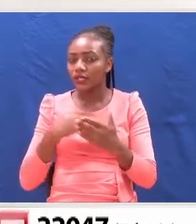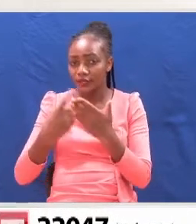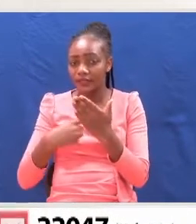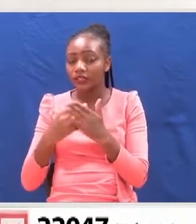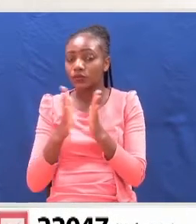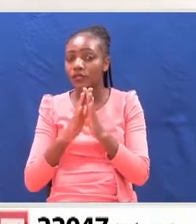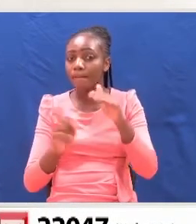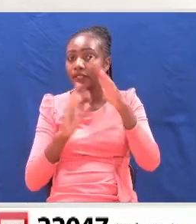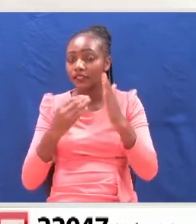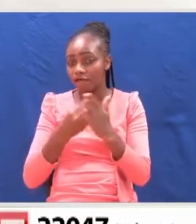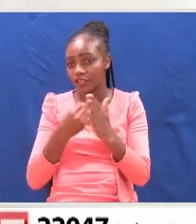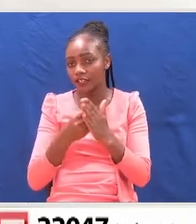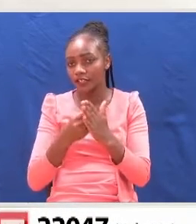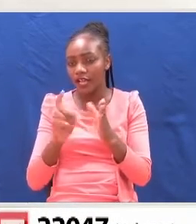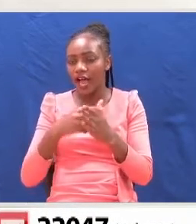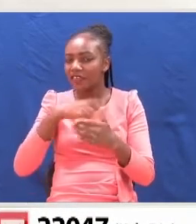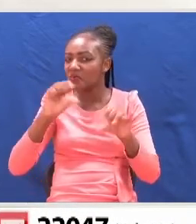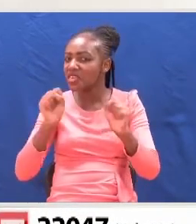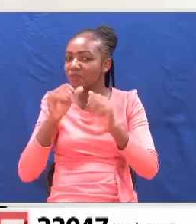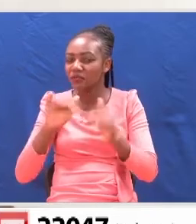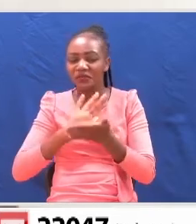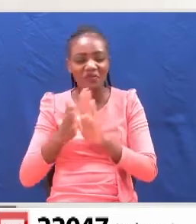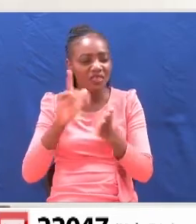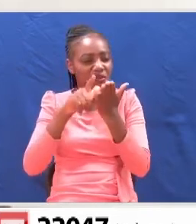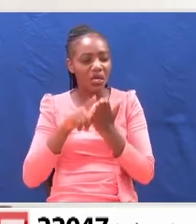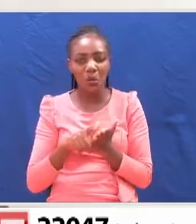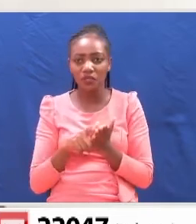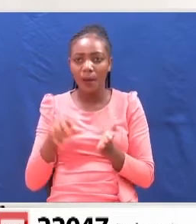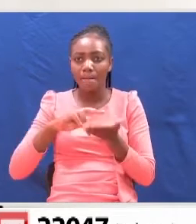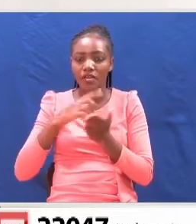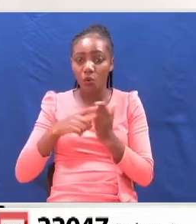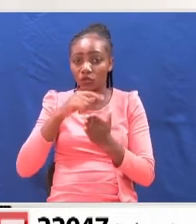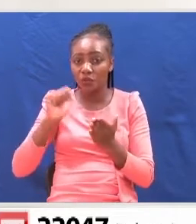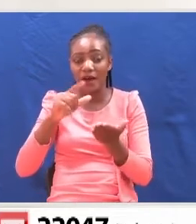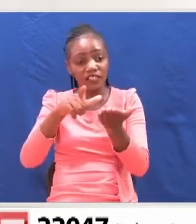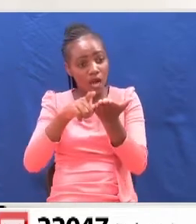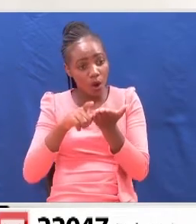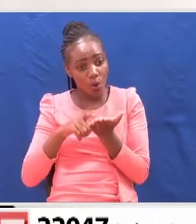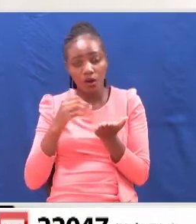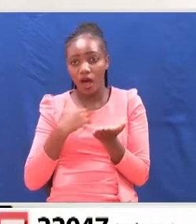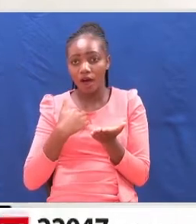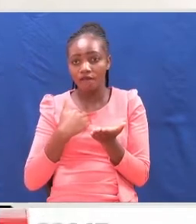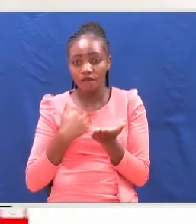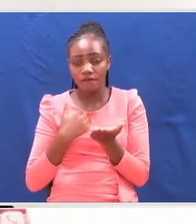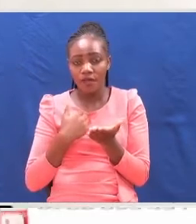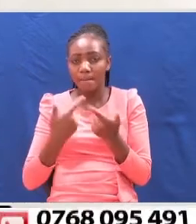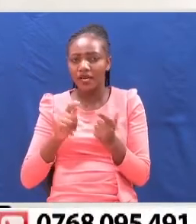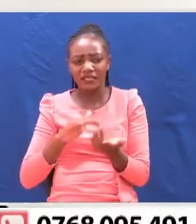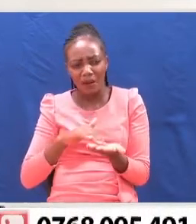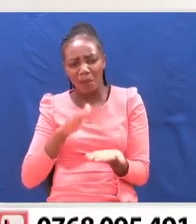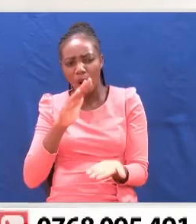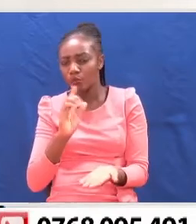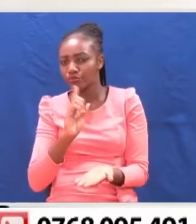kukaa bila tuseme mkopo. Kwa hivyo ni lazima kuchunga tu tusiende zaidi, lakini kukopa lazima itakuweko